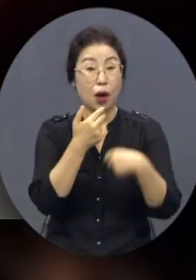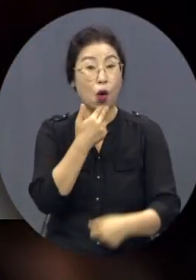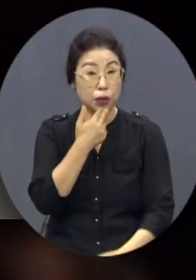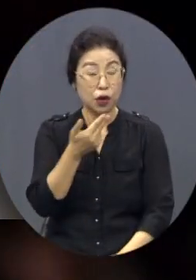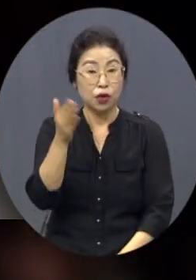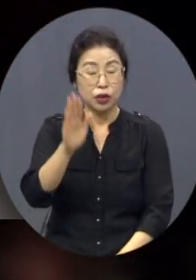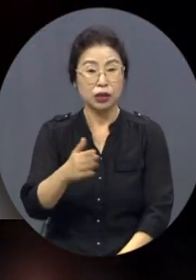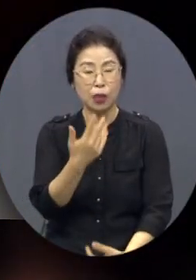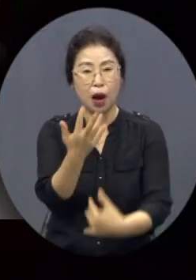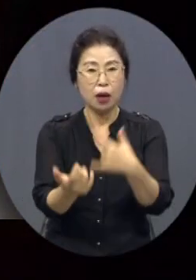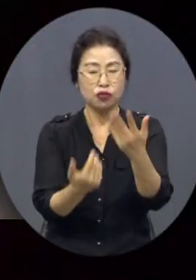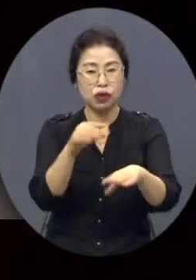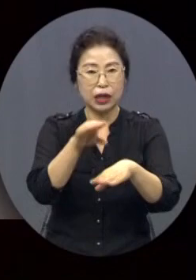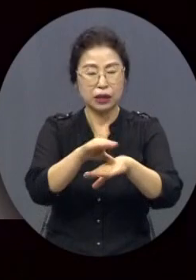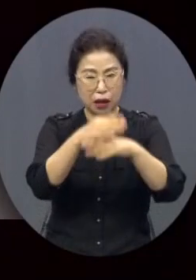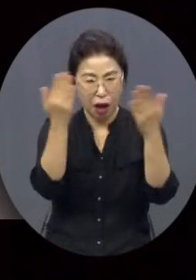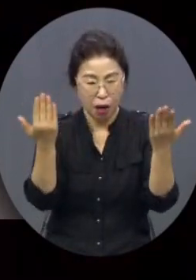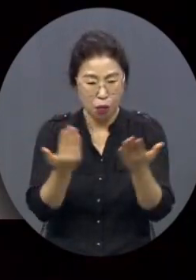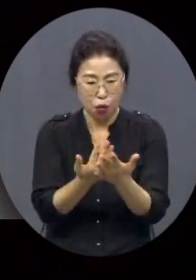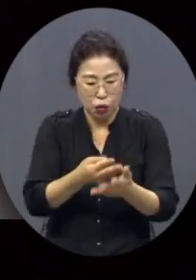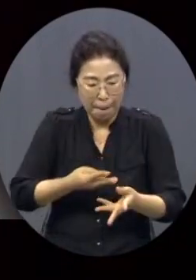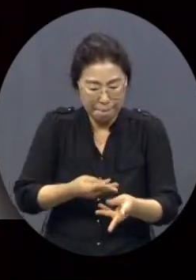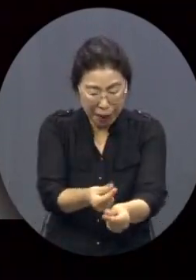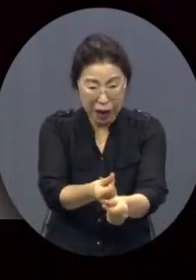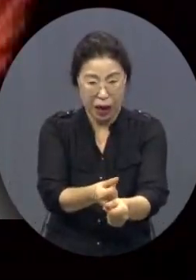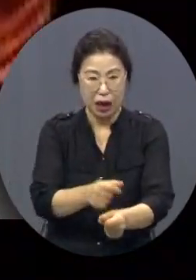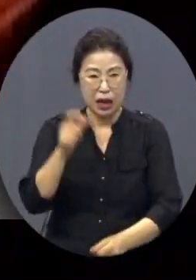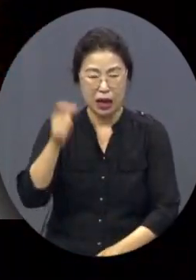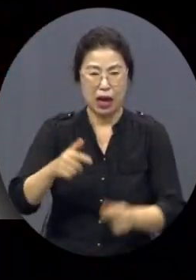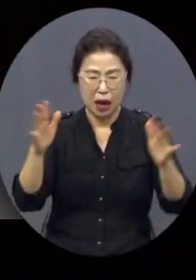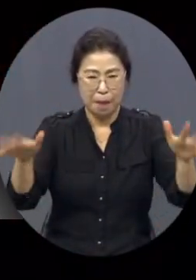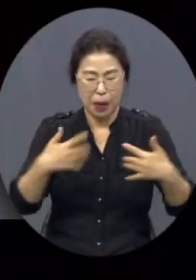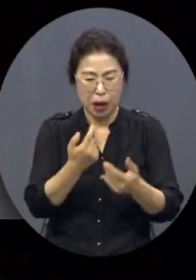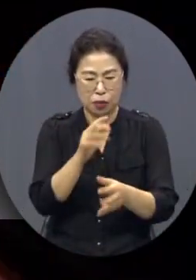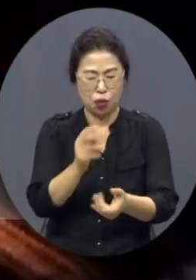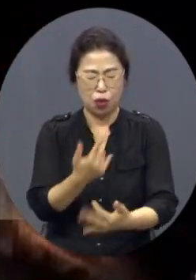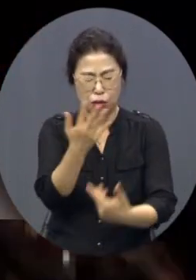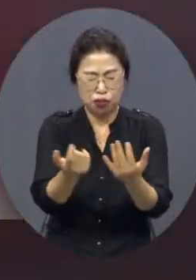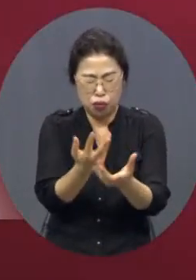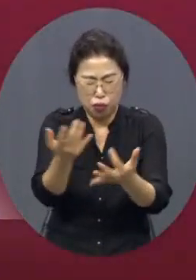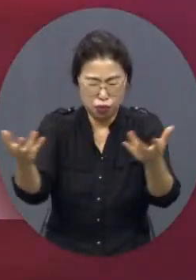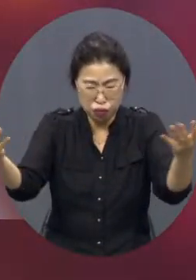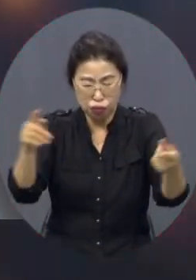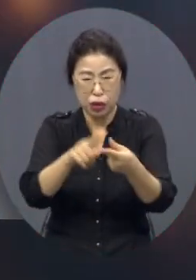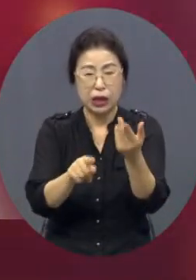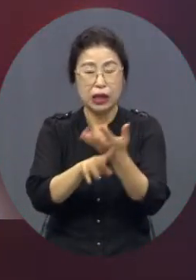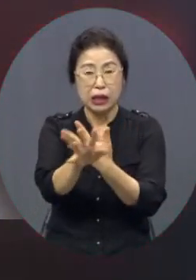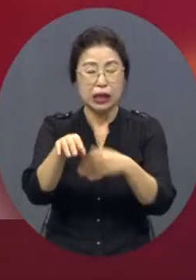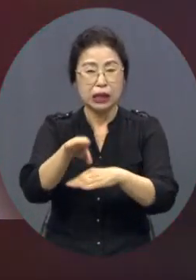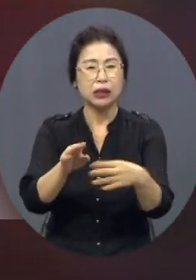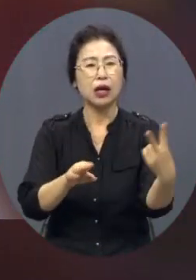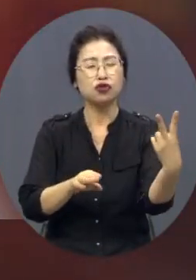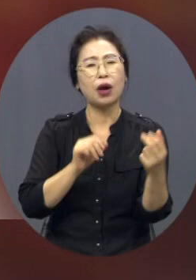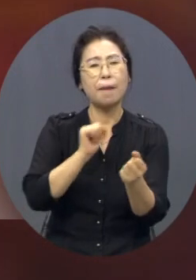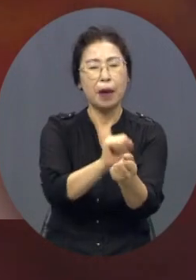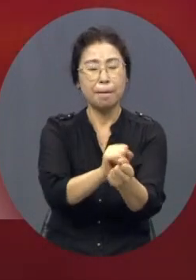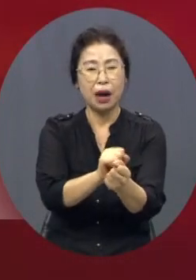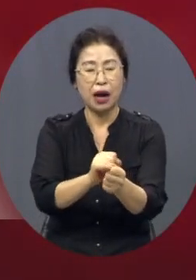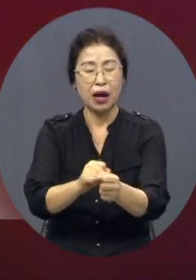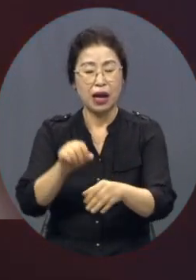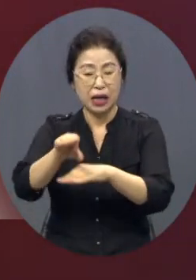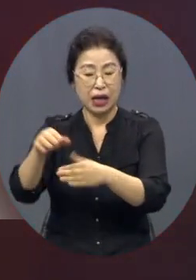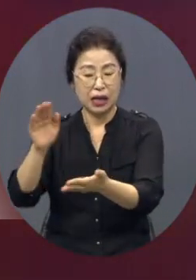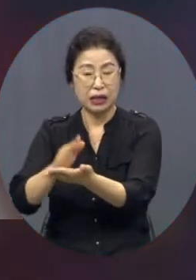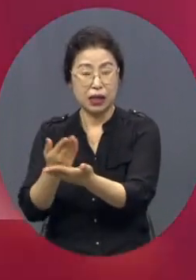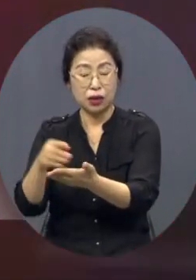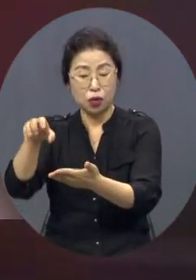없었지만 불이 난 차량이 모두 탔고 강풍으로 불길이 번지면서 다른 차량 두 대와 주변 카센터